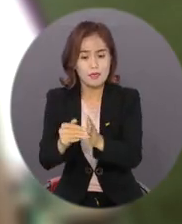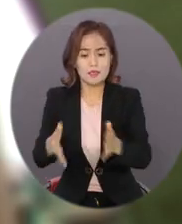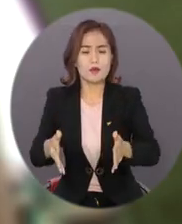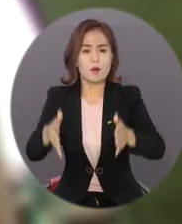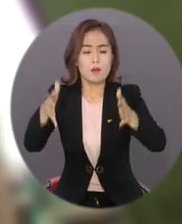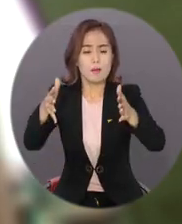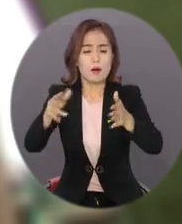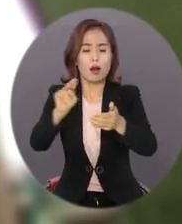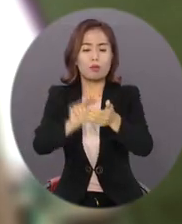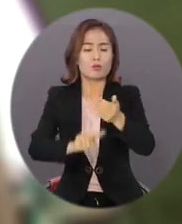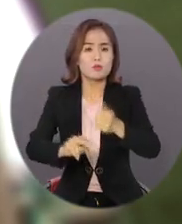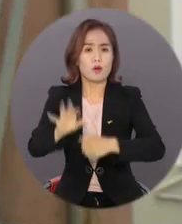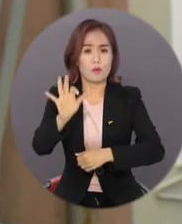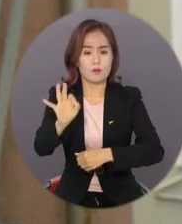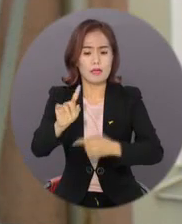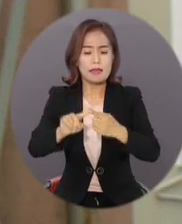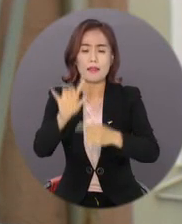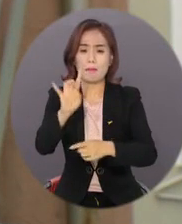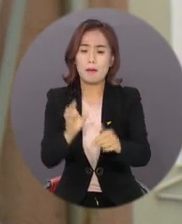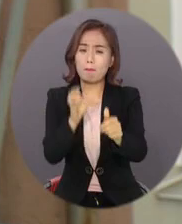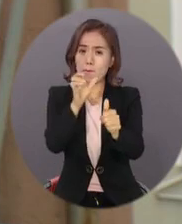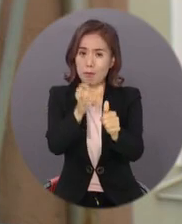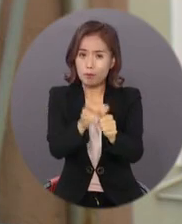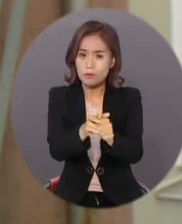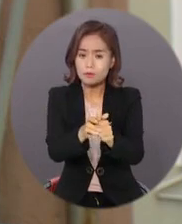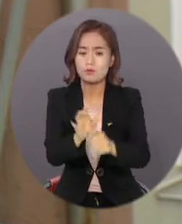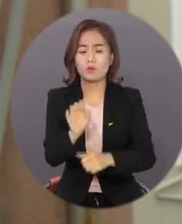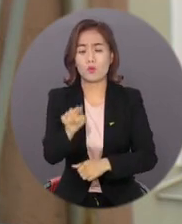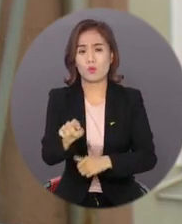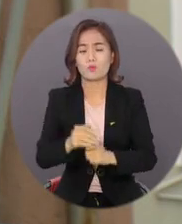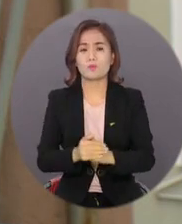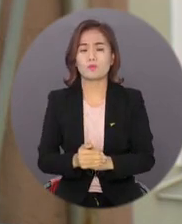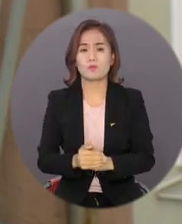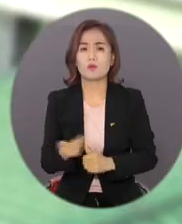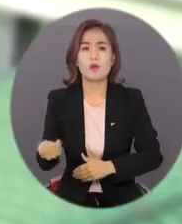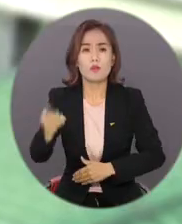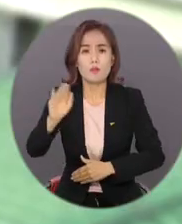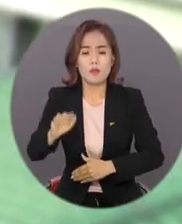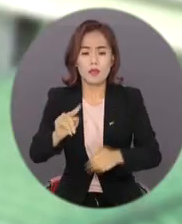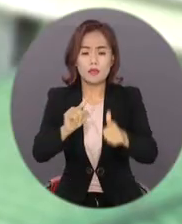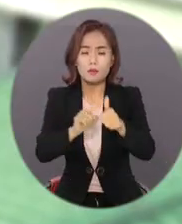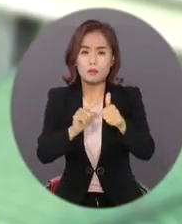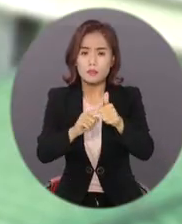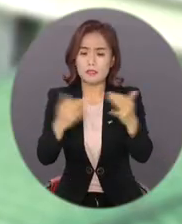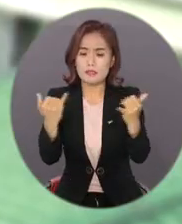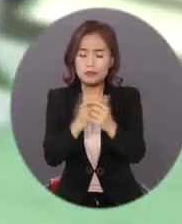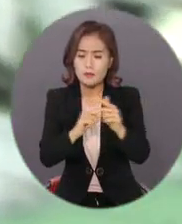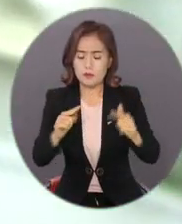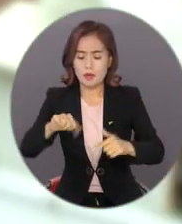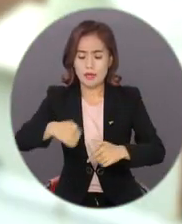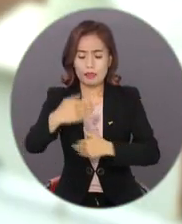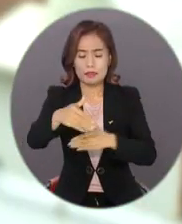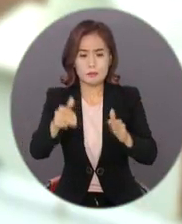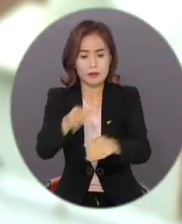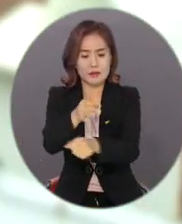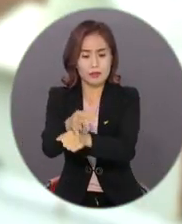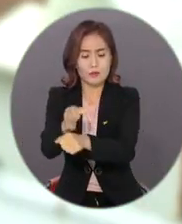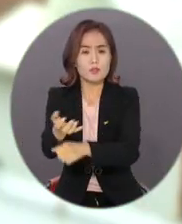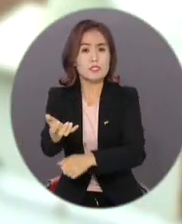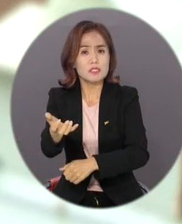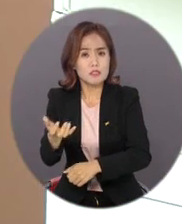건물은 아파트 분양권이 하나만 주어지는 다가구 주택이었습니다. 그런데 조 씨의 친인척들이 원룸을 사들이기 2주